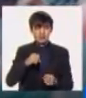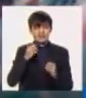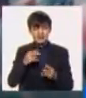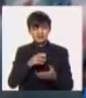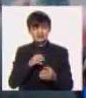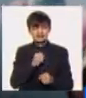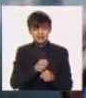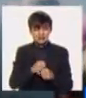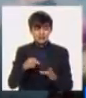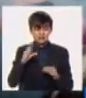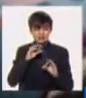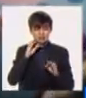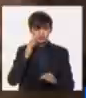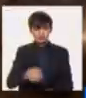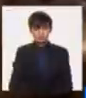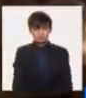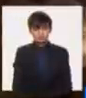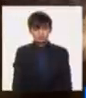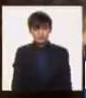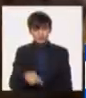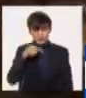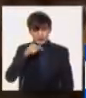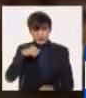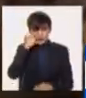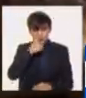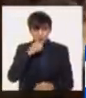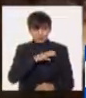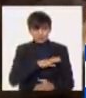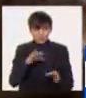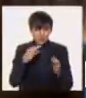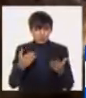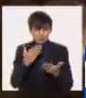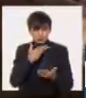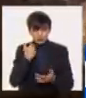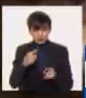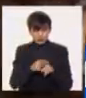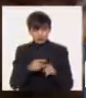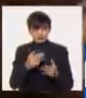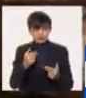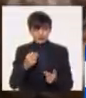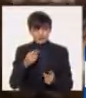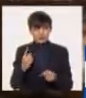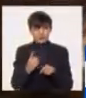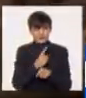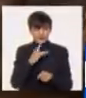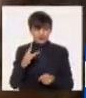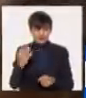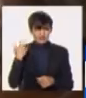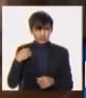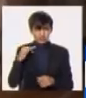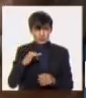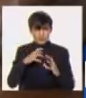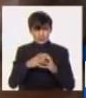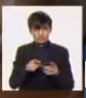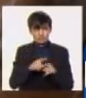знает Людмила Батюшкина. В этом году нам выпало нелегкое испытание, конечно. Впервые за историю